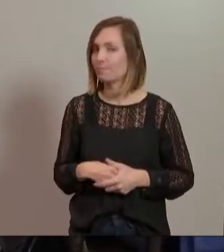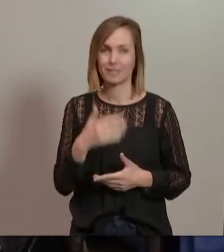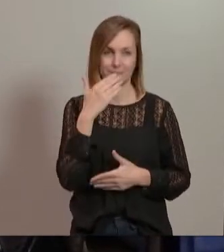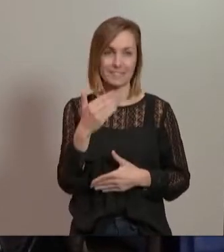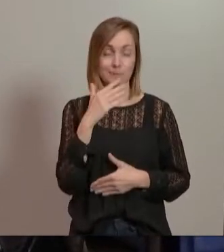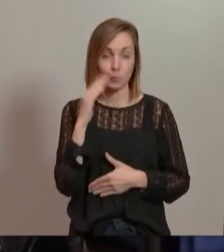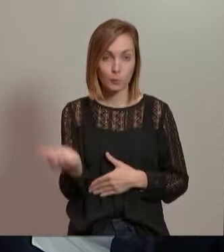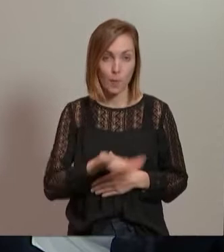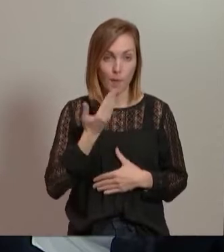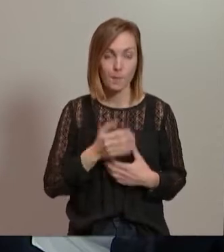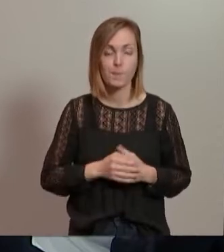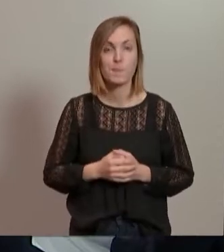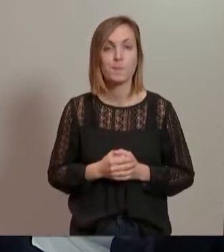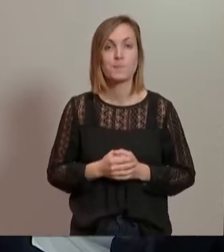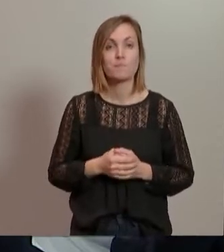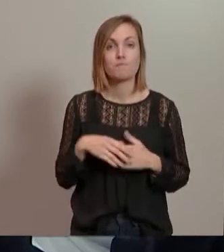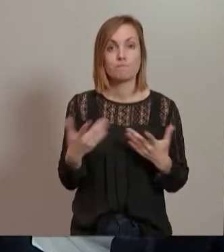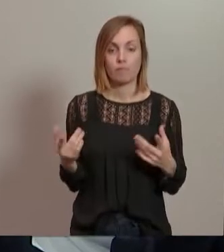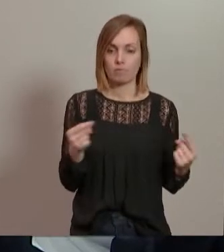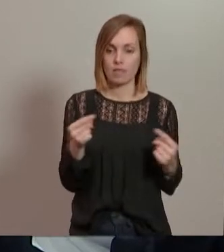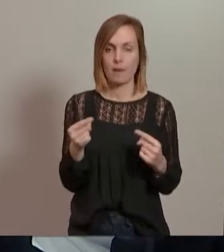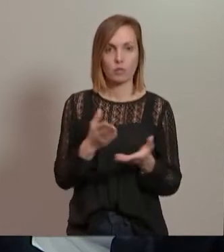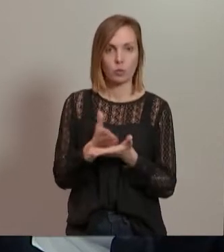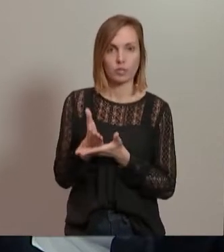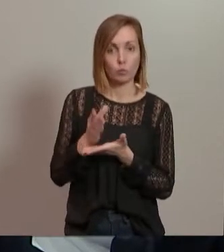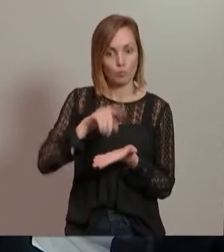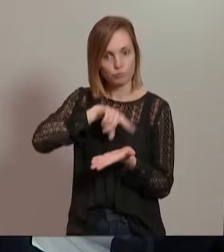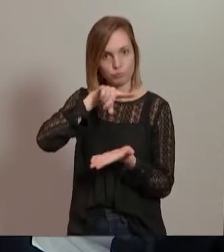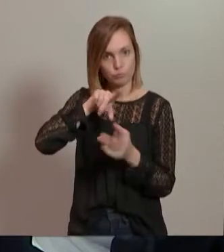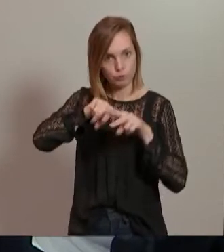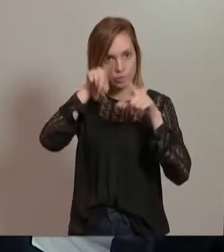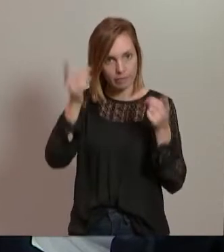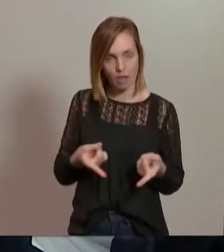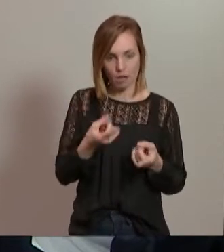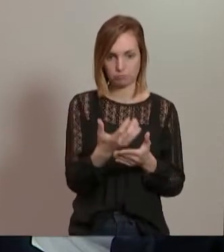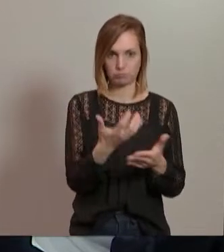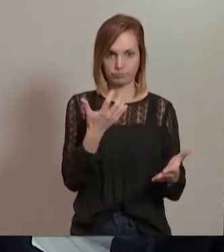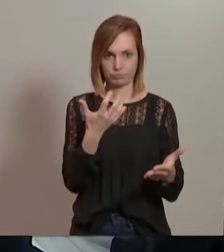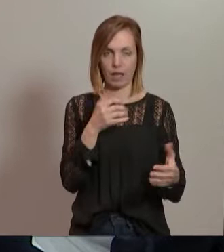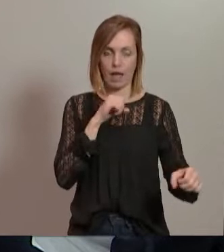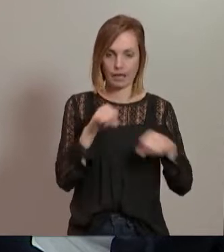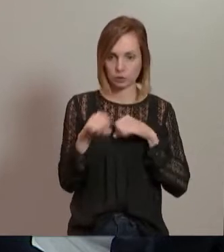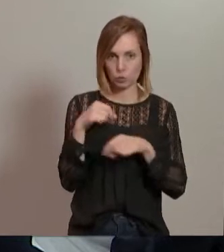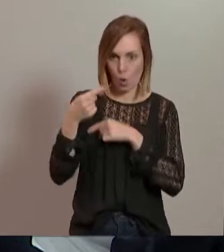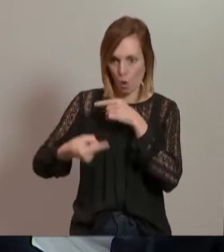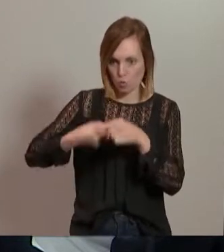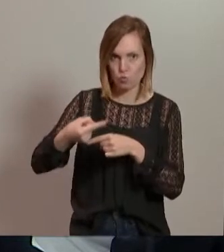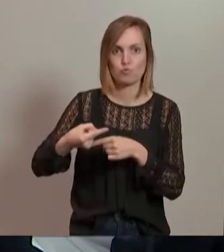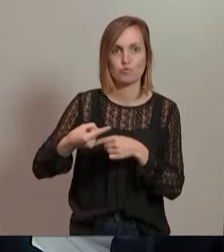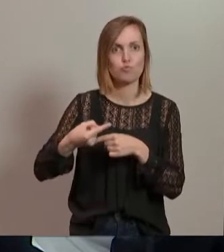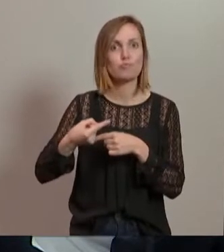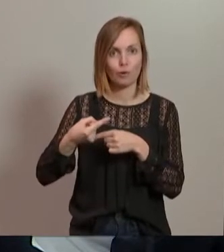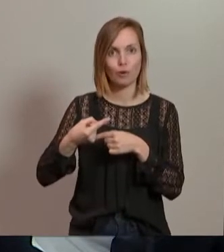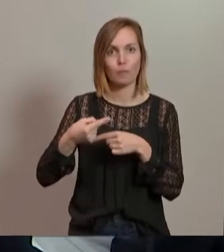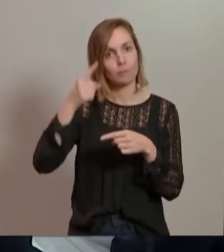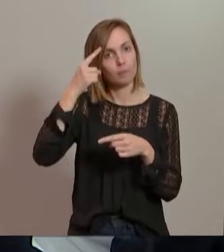Merci, bonsoir. Ce débat d'orientation budgétaire nous permet de mettre en lumière les actions entreprises et à entreprendre par la